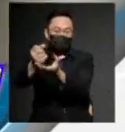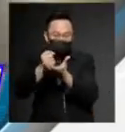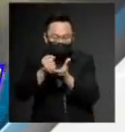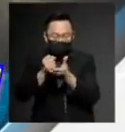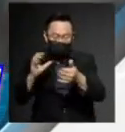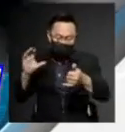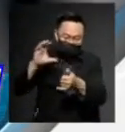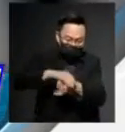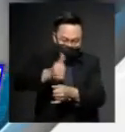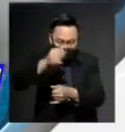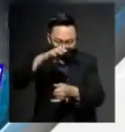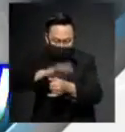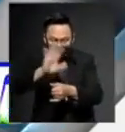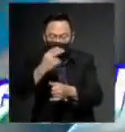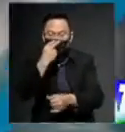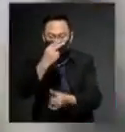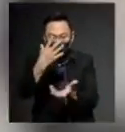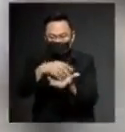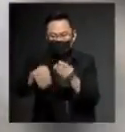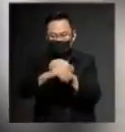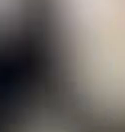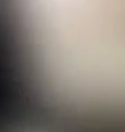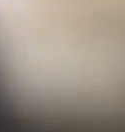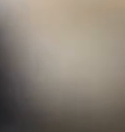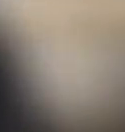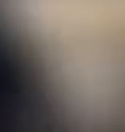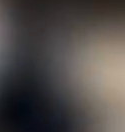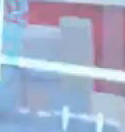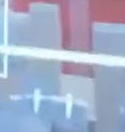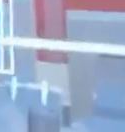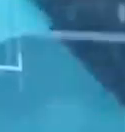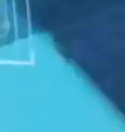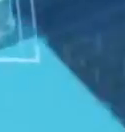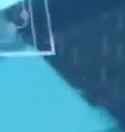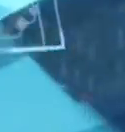จ้าโจรคนนี้เดี๋ยวกลับมาติดตามค่ะ